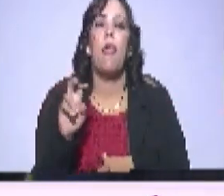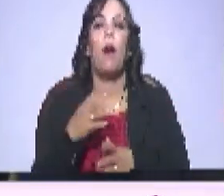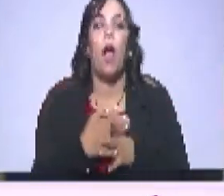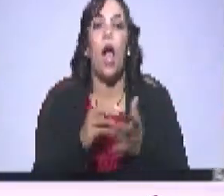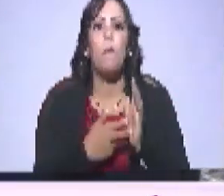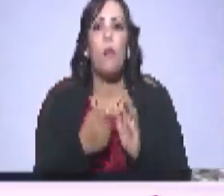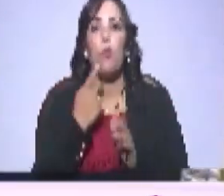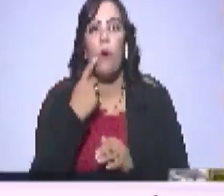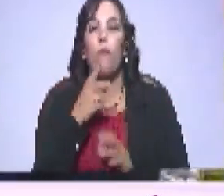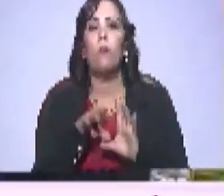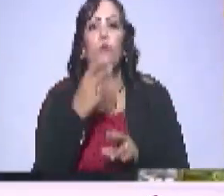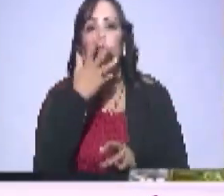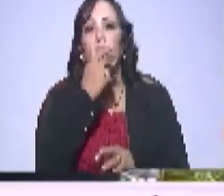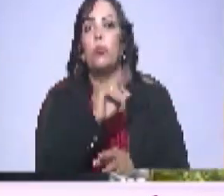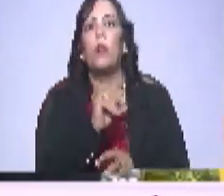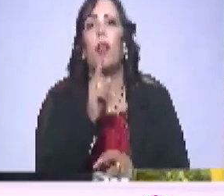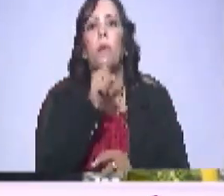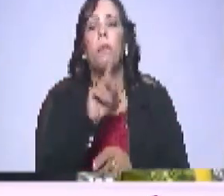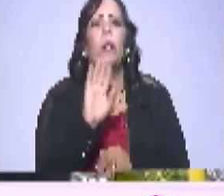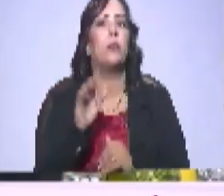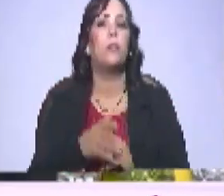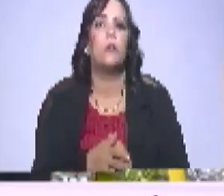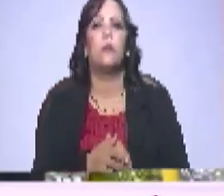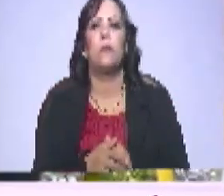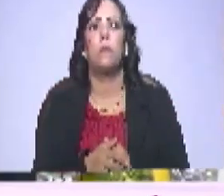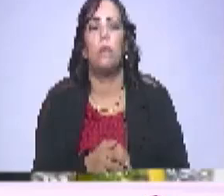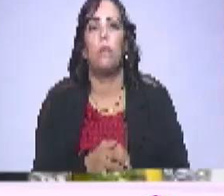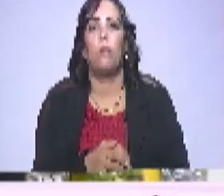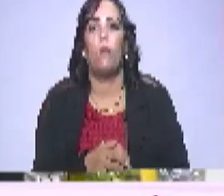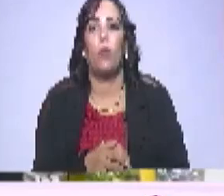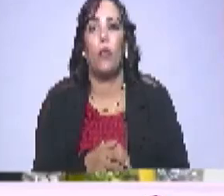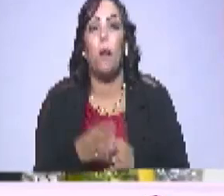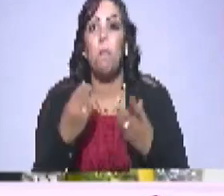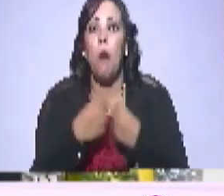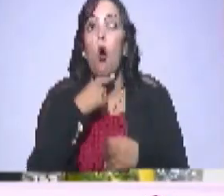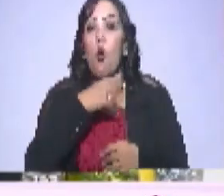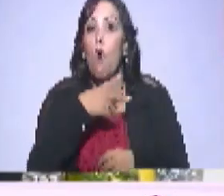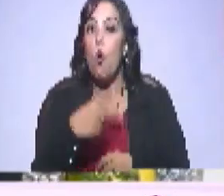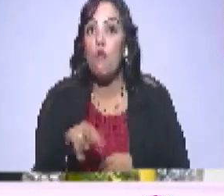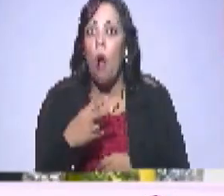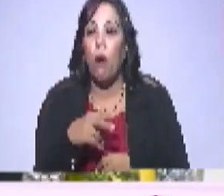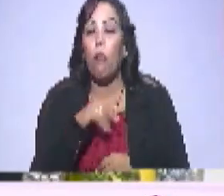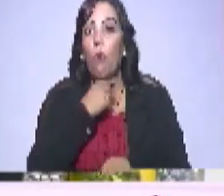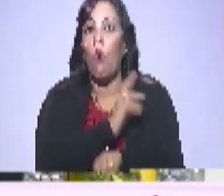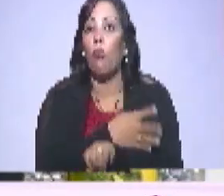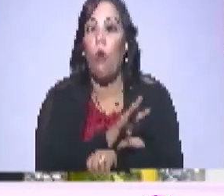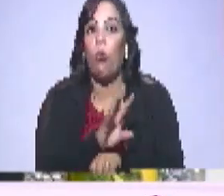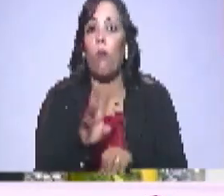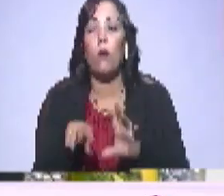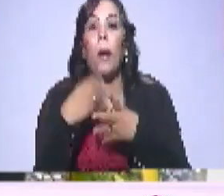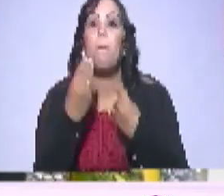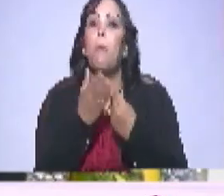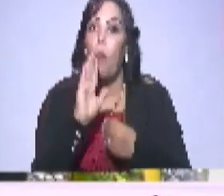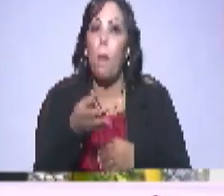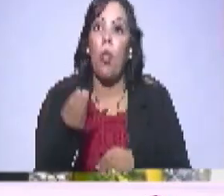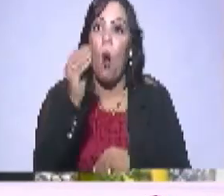بنفس الطريقه اللي انا اشتغلت بيها دي، بنفس الطريقه. كل الخضار؟ اللي بالخضار، وممكن تحطيه على